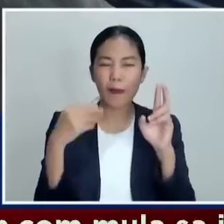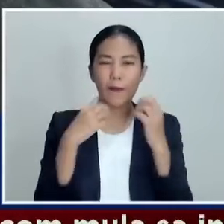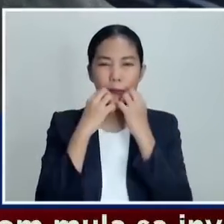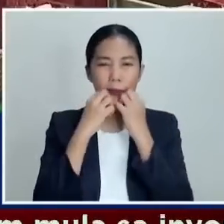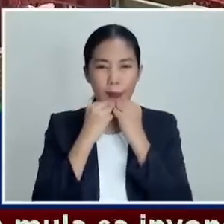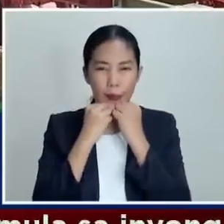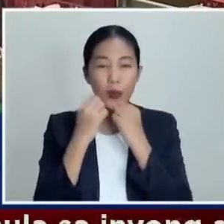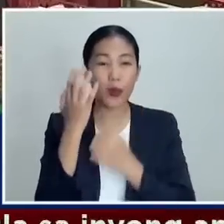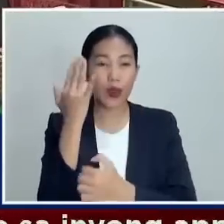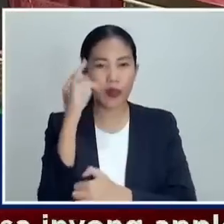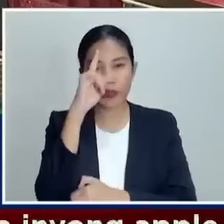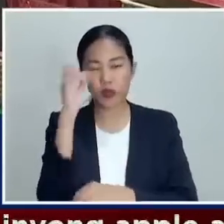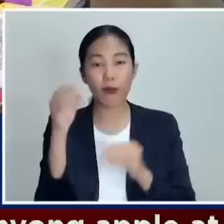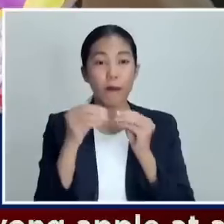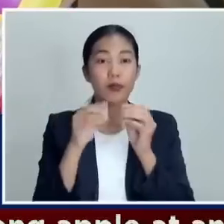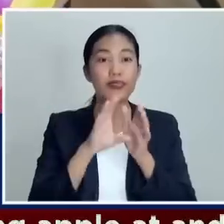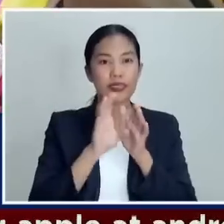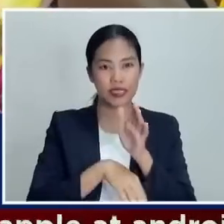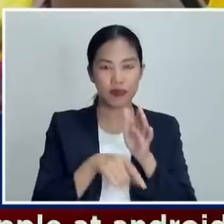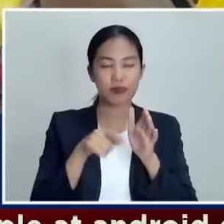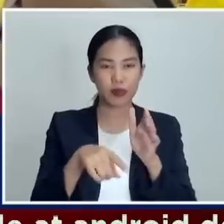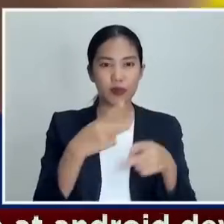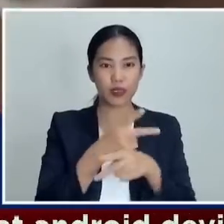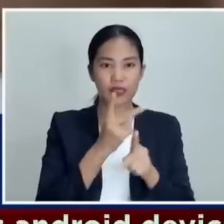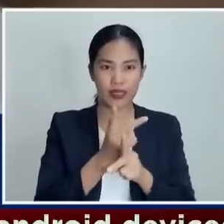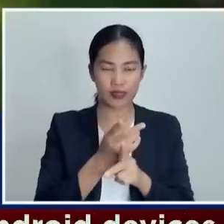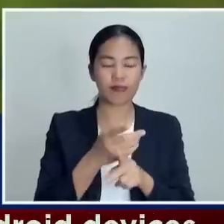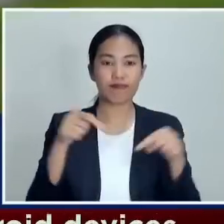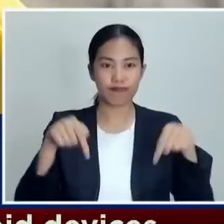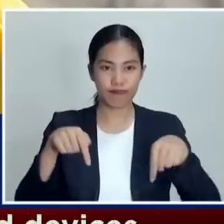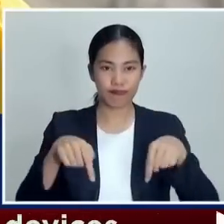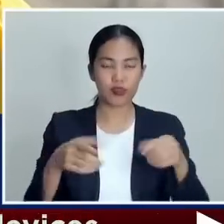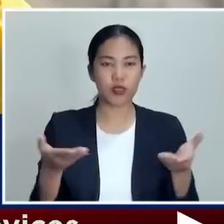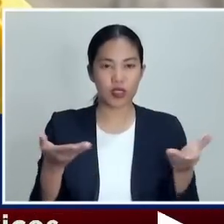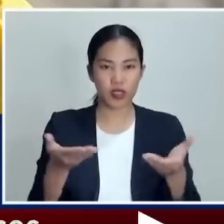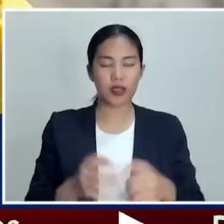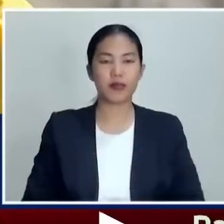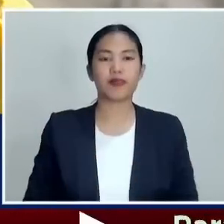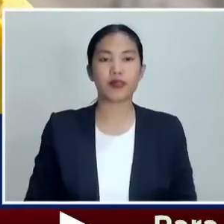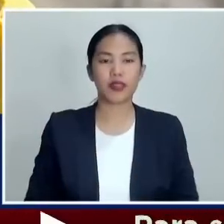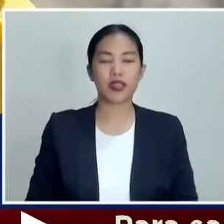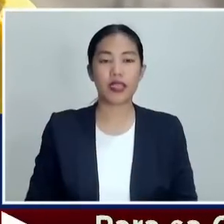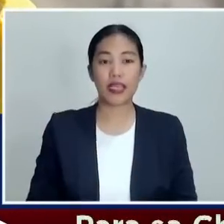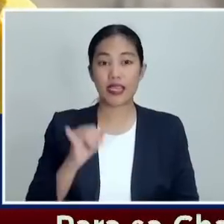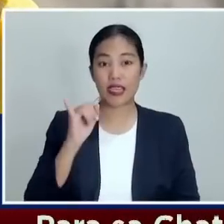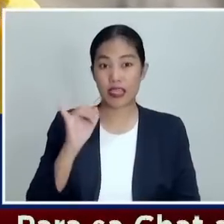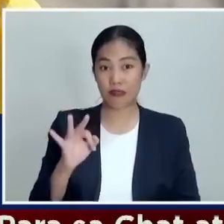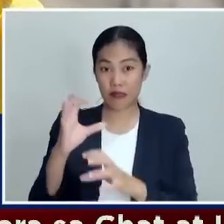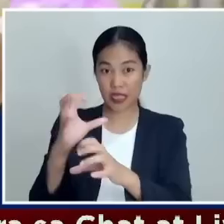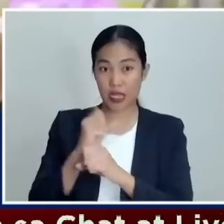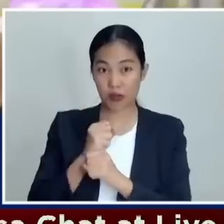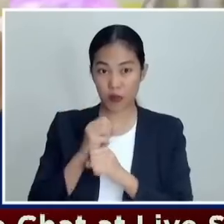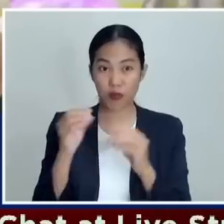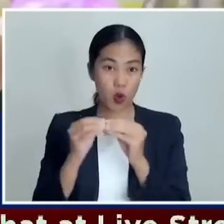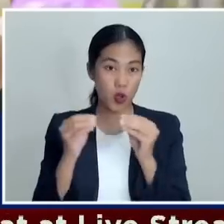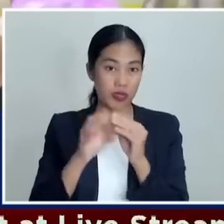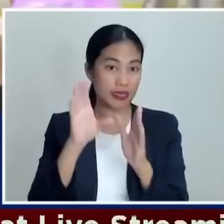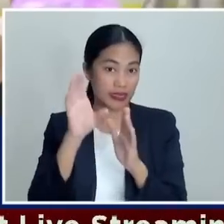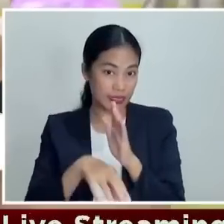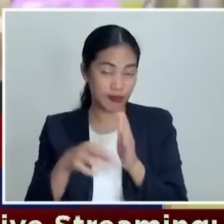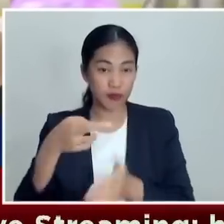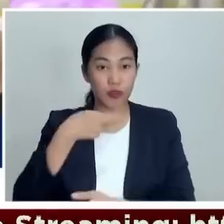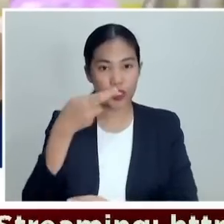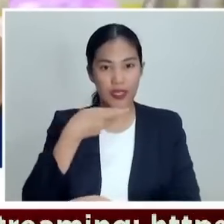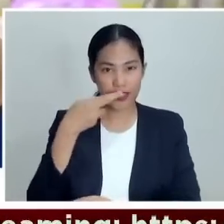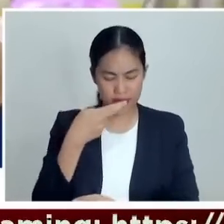bilihin dito. Kwento niya, malaking tulong sa kanyang gastusin kung makakakuha ng mas murang bigas. Nagbabaka sakali